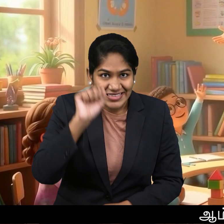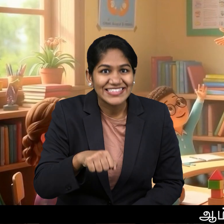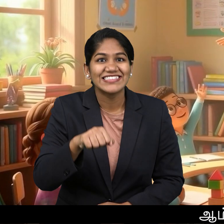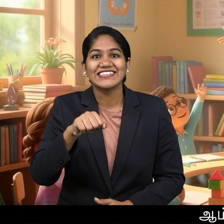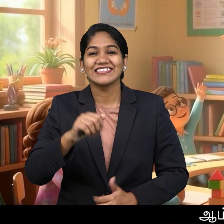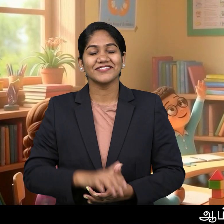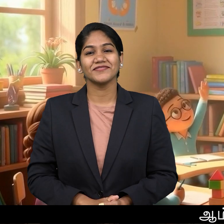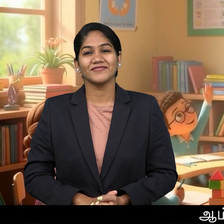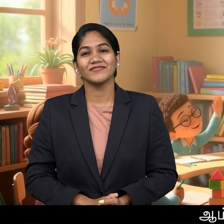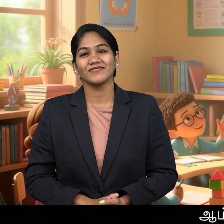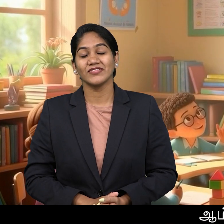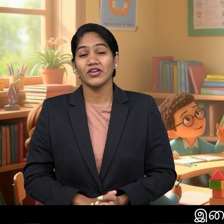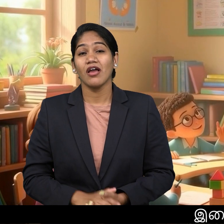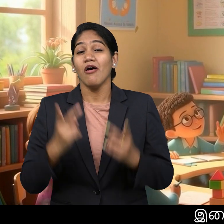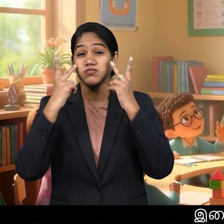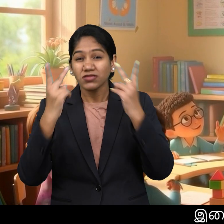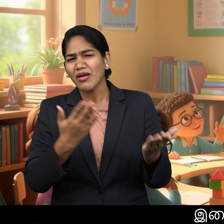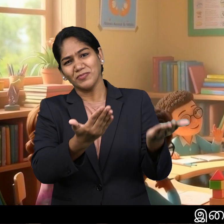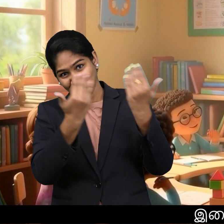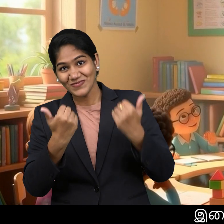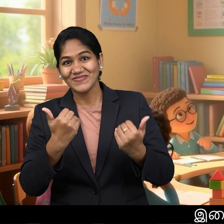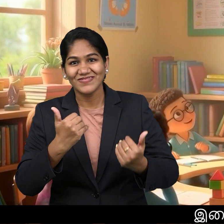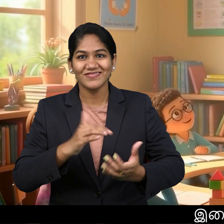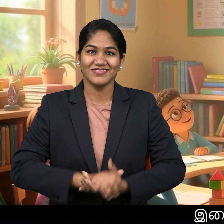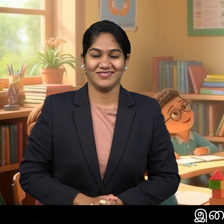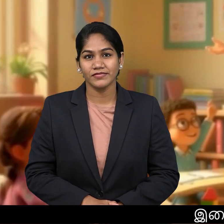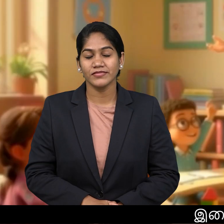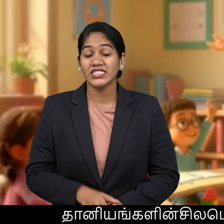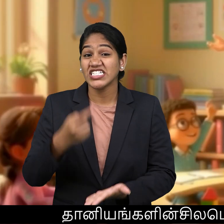ஆம், வாருங்கள், இதை பாருங்கள்.